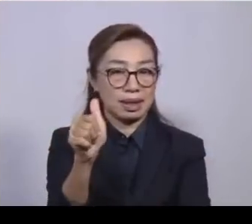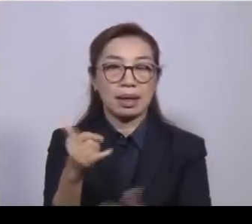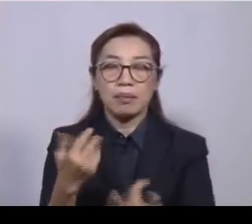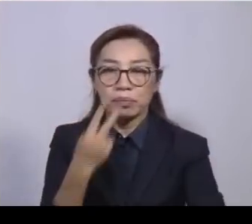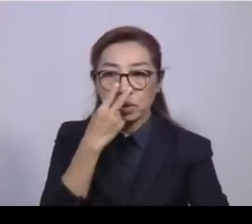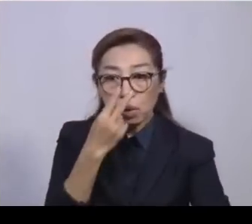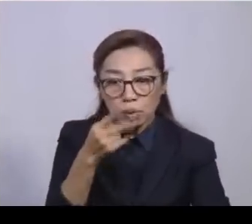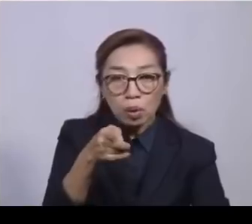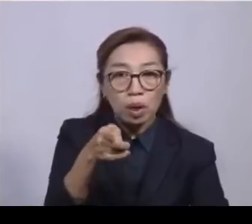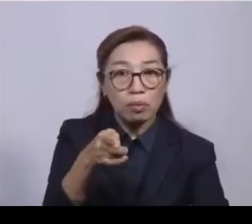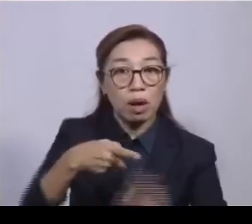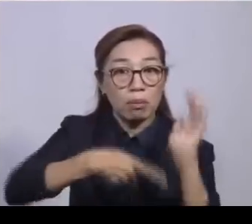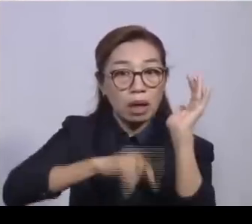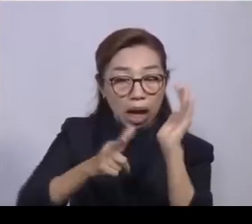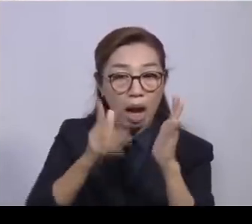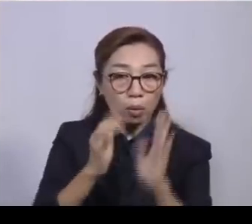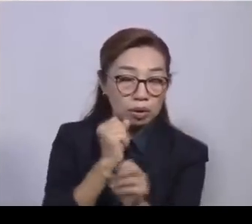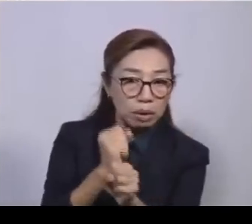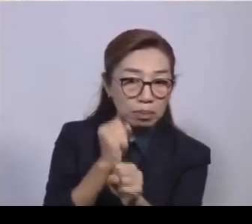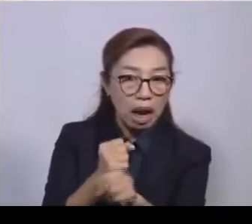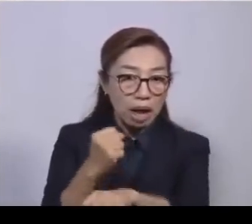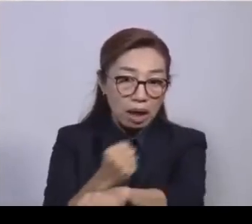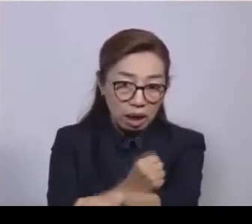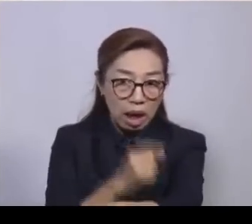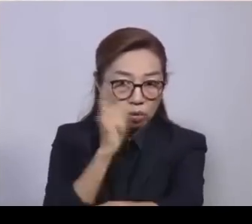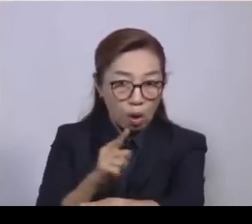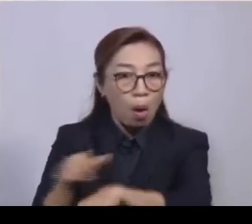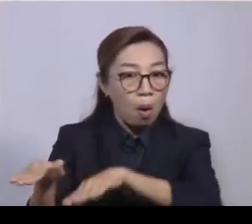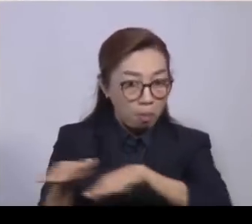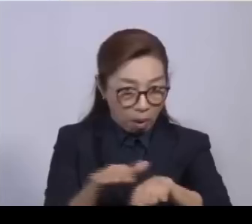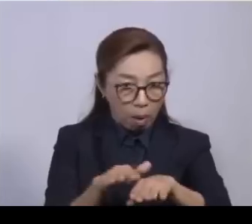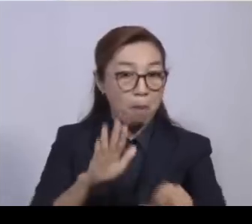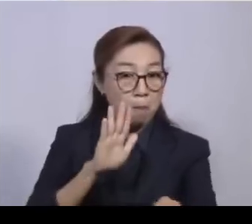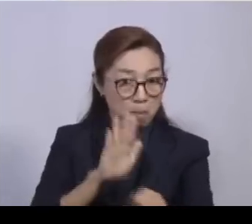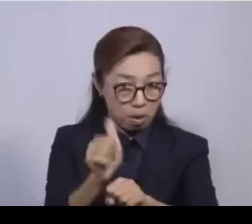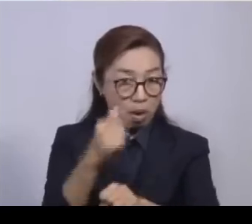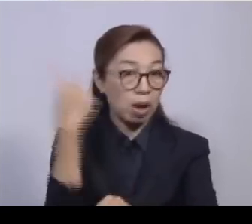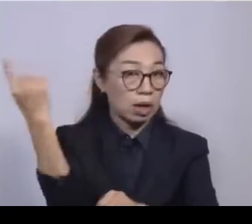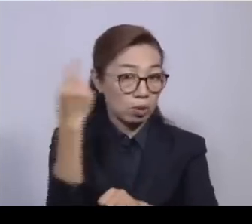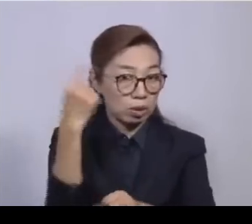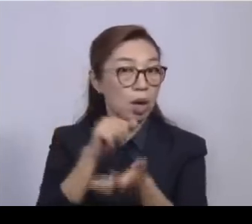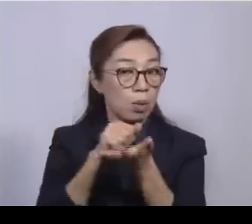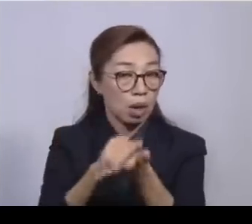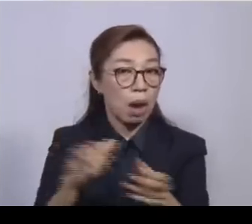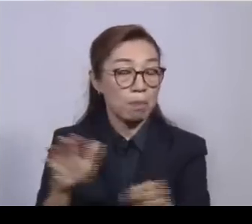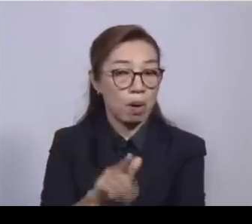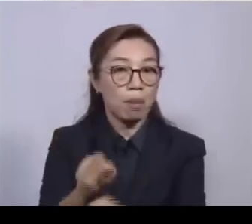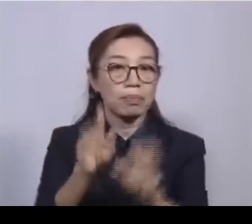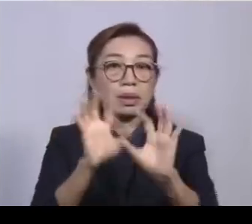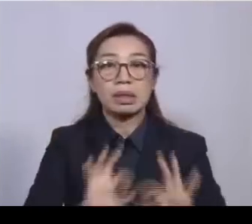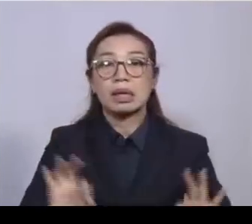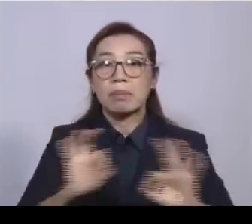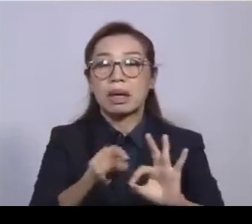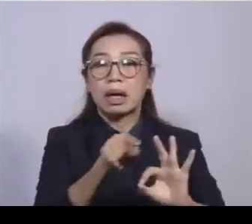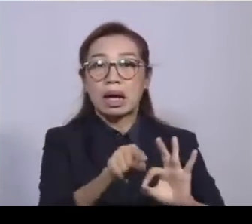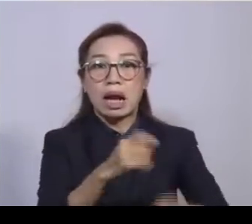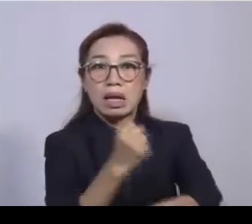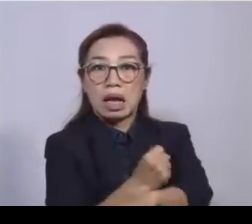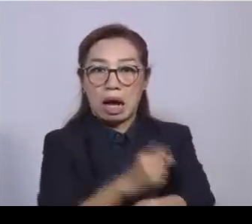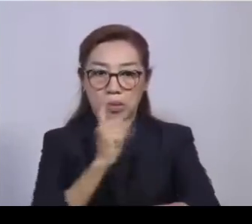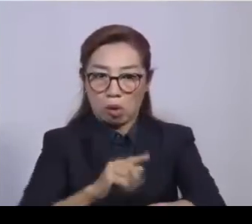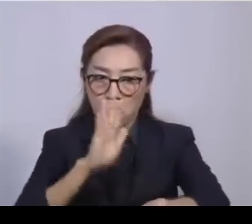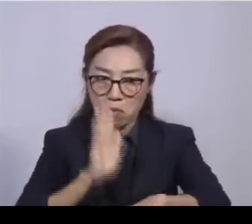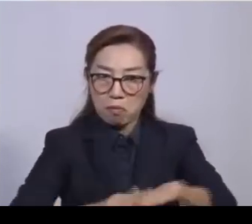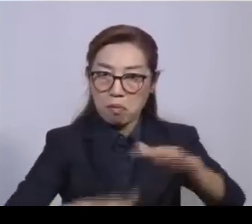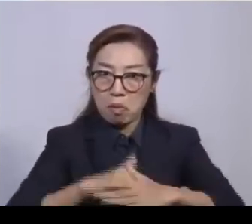เตรียมความพร้อมเรื่องของบุคลากรและแรงงานให้เพียงพอกับการเติบโตของการท่องเที่ยวด้วยโดยเฉพาะการพัฒนาฝีมือคุณภาพแรงงาน